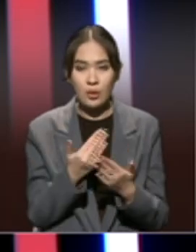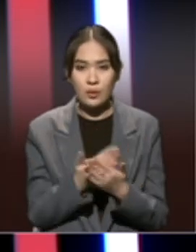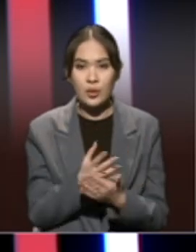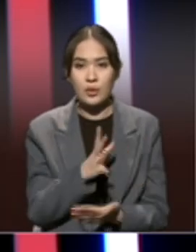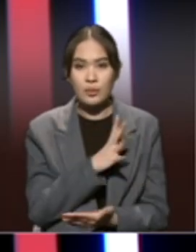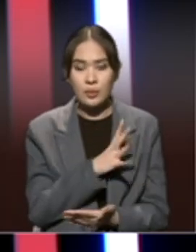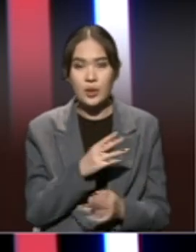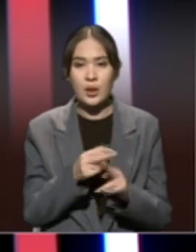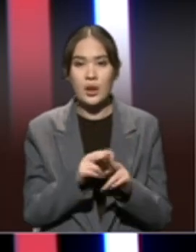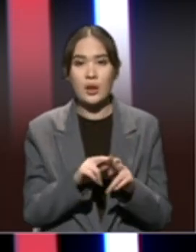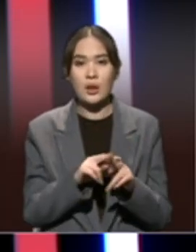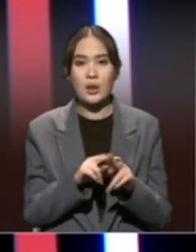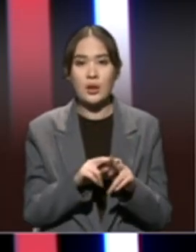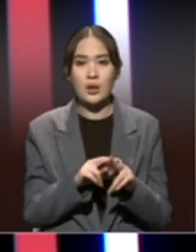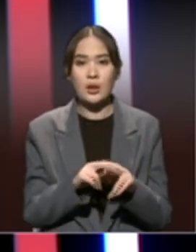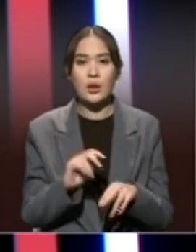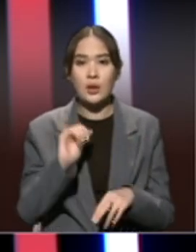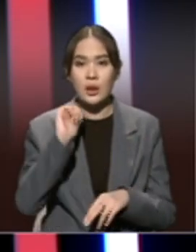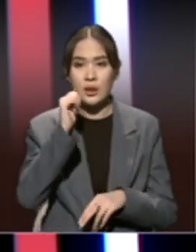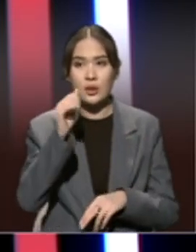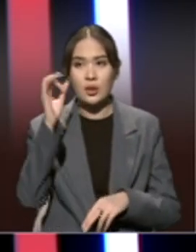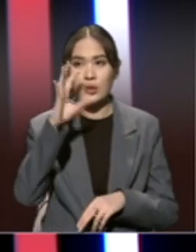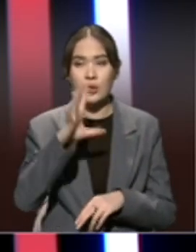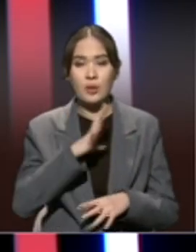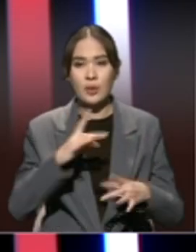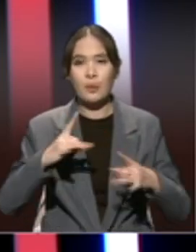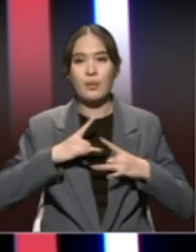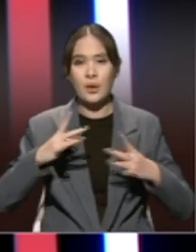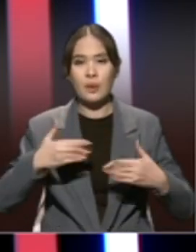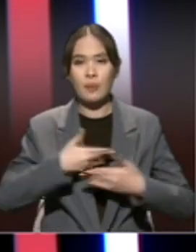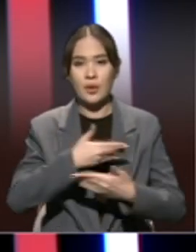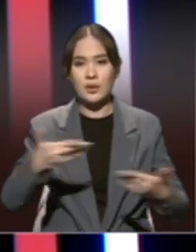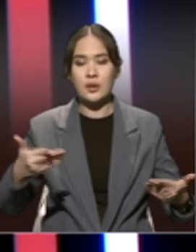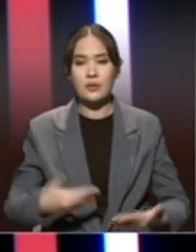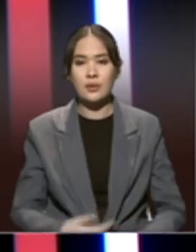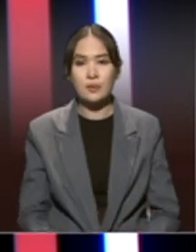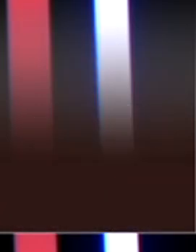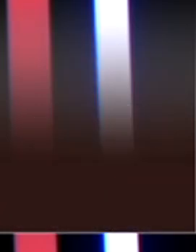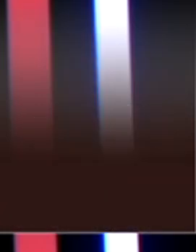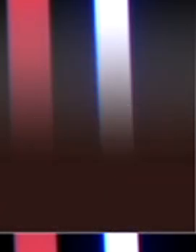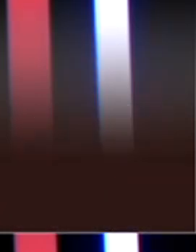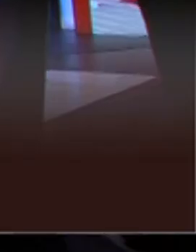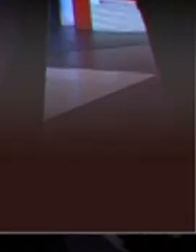алғыс айтамын. Аман болыңыздар. Ертеңгі тәуелсіздік күні құтты болсын ағайын. Сау болыңыздар.